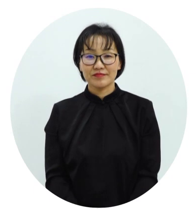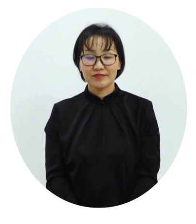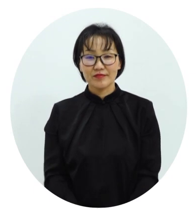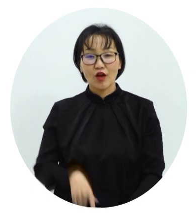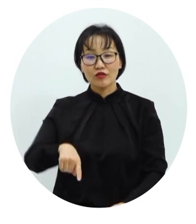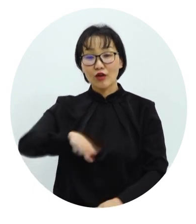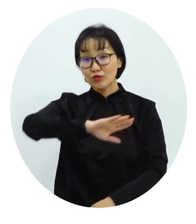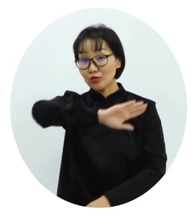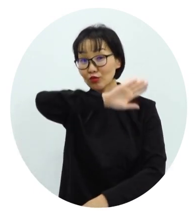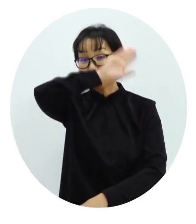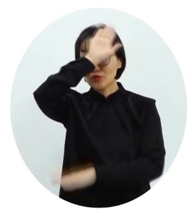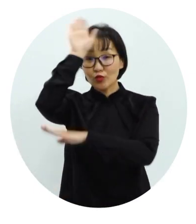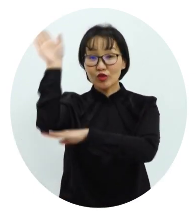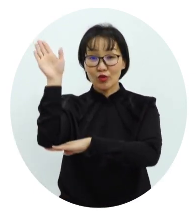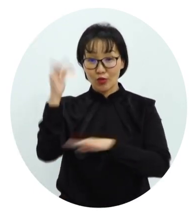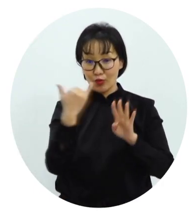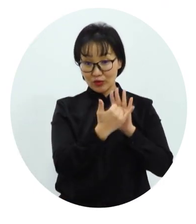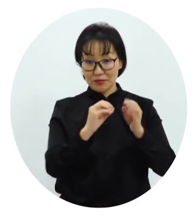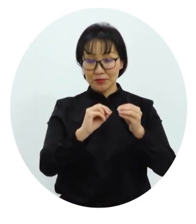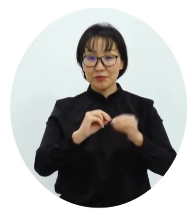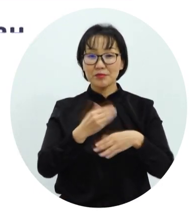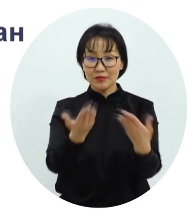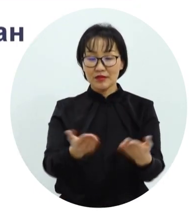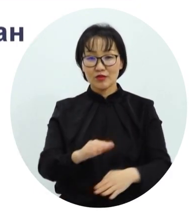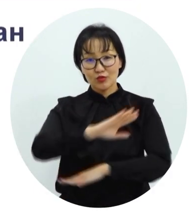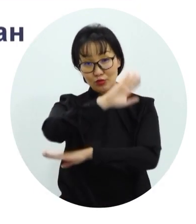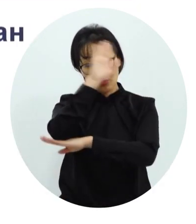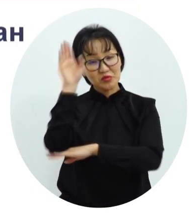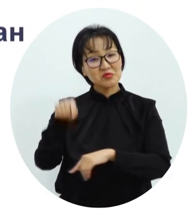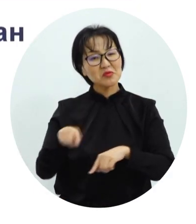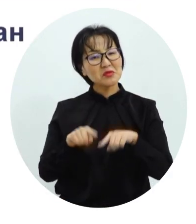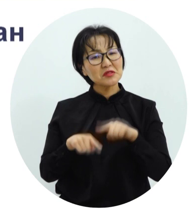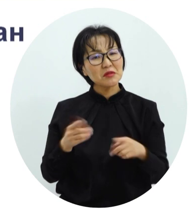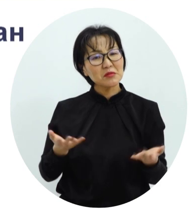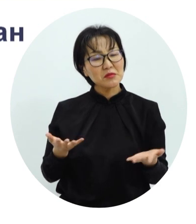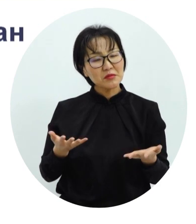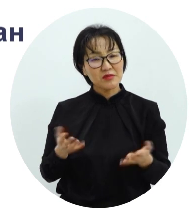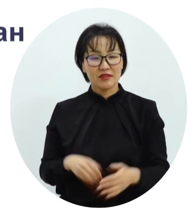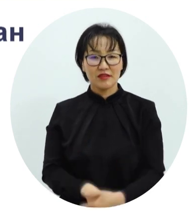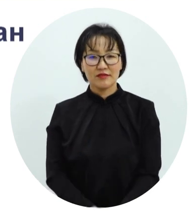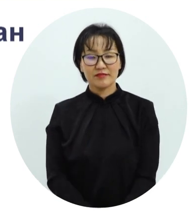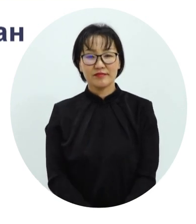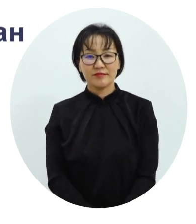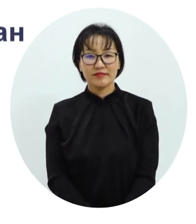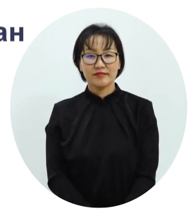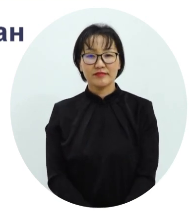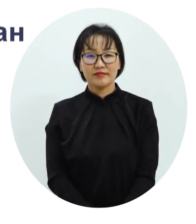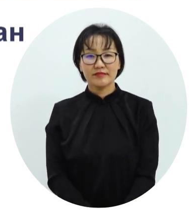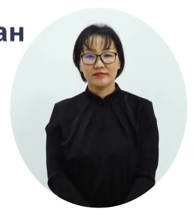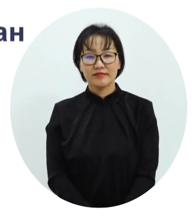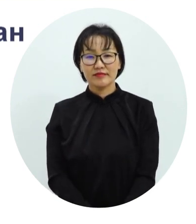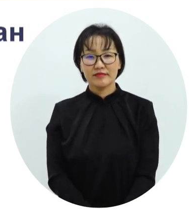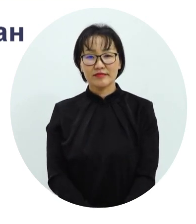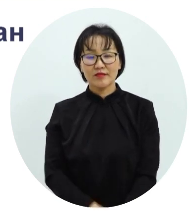Одоо зуны үлрэлийг бичсгээ. За зуны үлрэлийн бадгийг багш нь бүгд доор нь үзүүллээ.